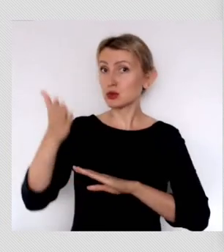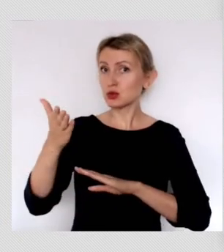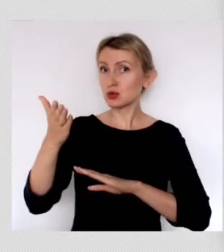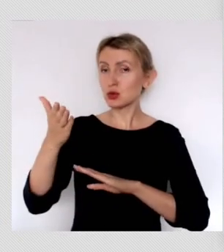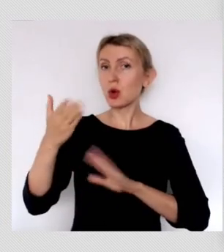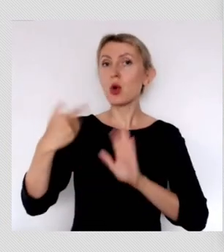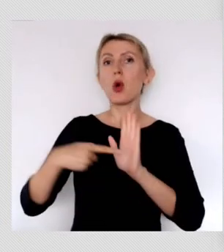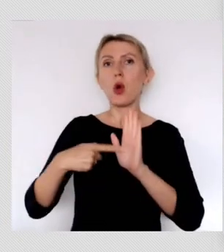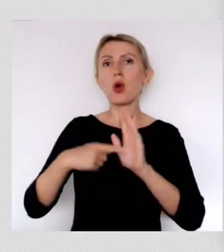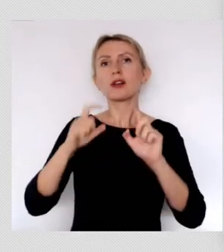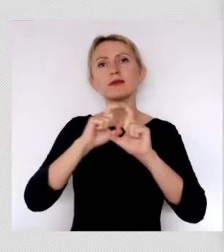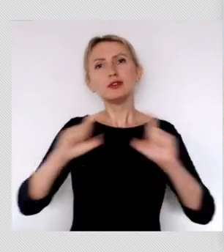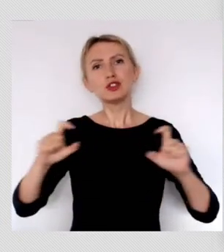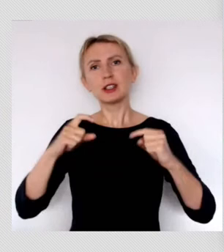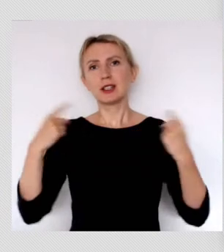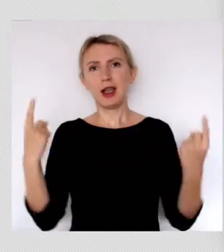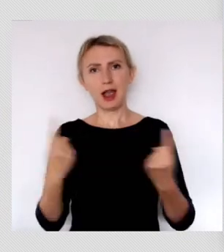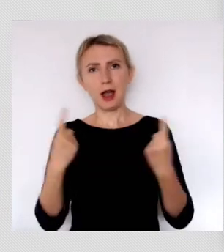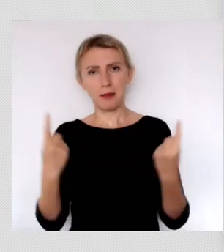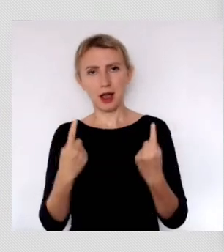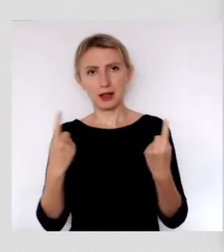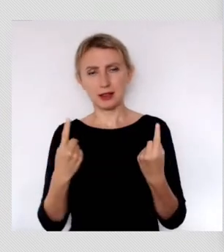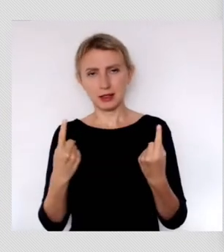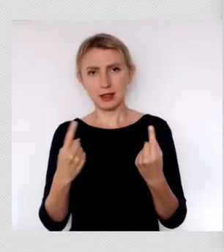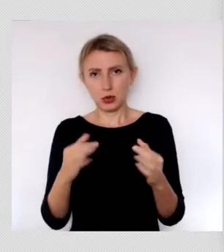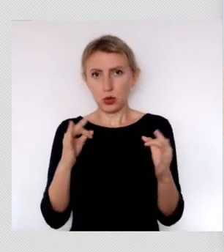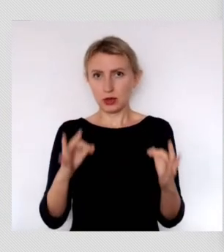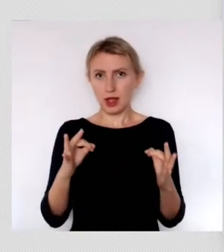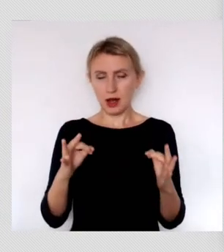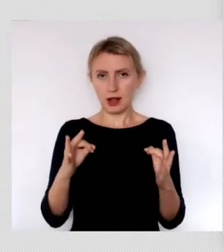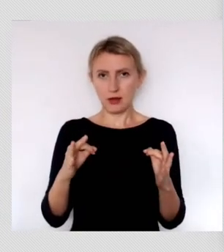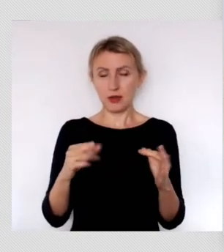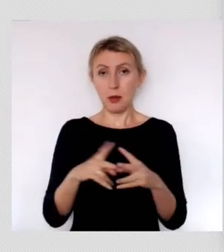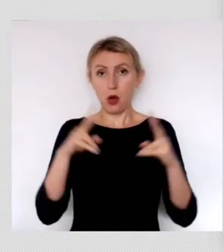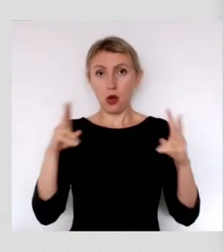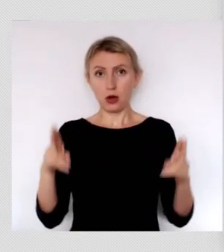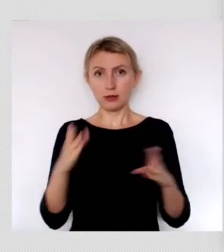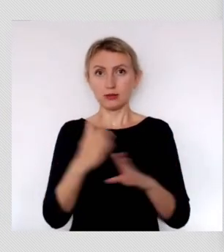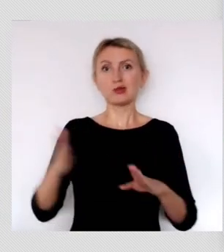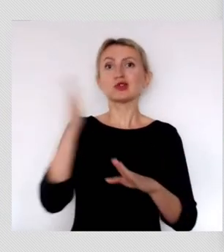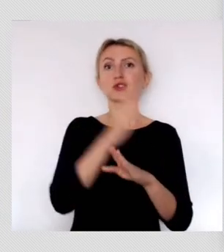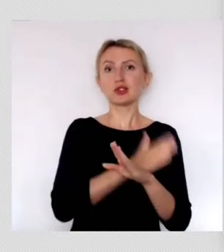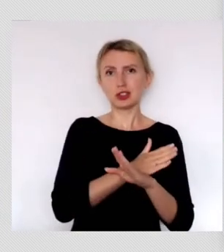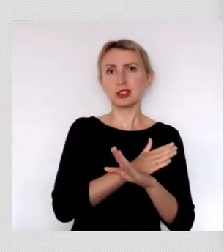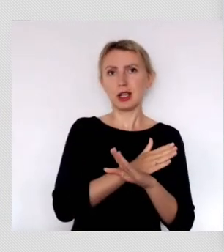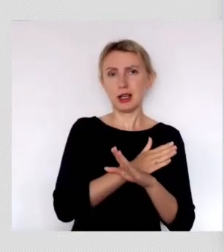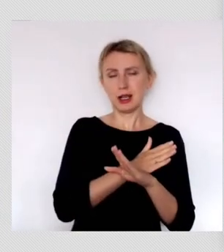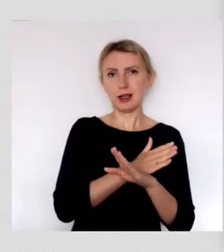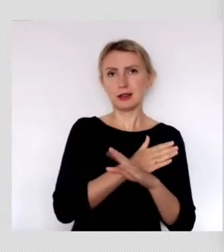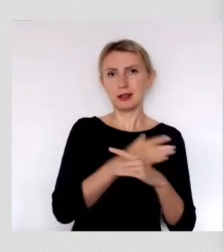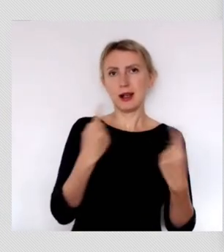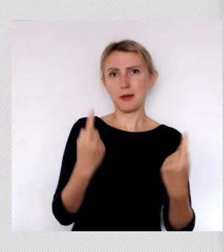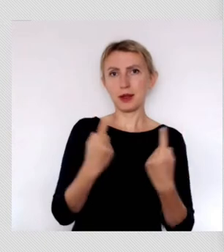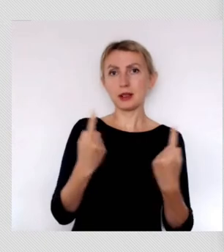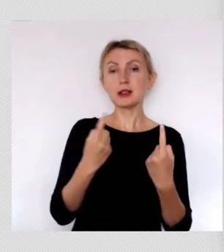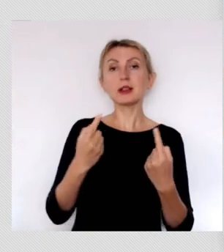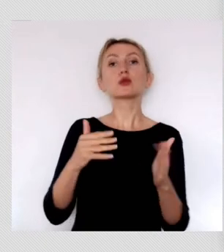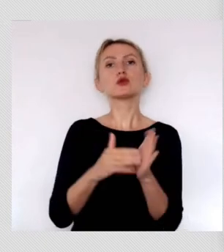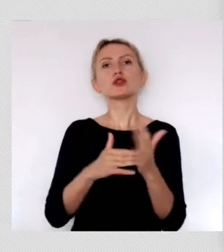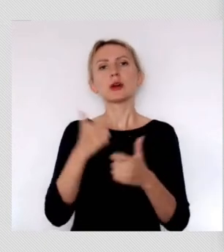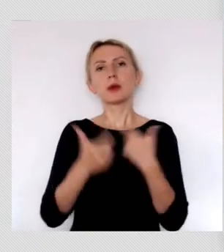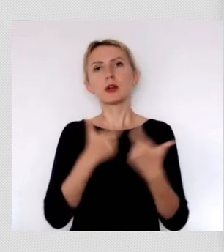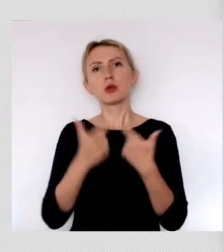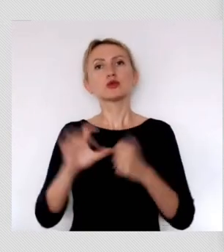wtedy w trakcie kampanii, już teraz, jeżeli w tym okresie prekampanijnym, należy prowadzić